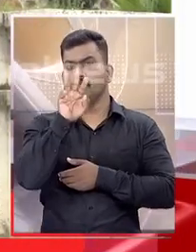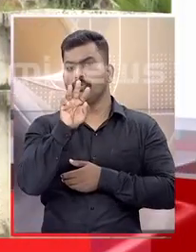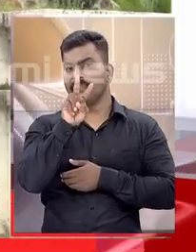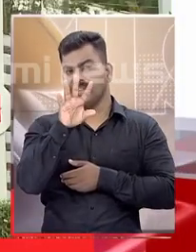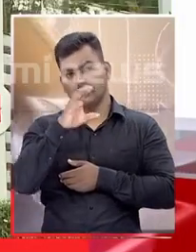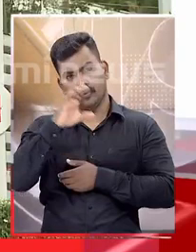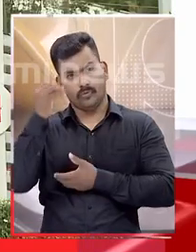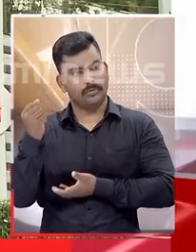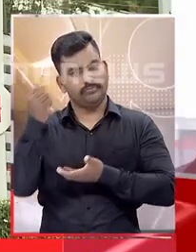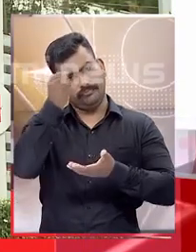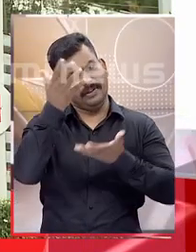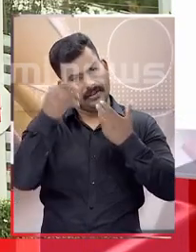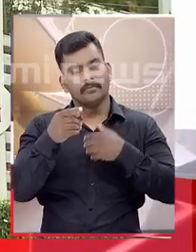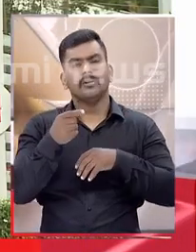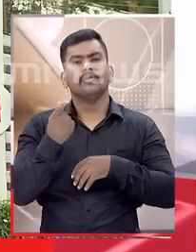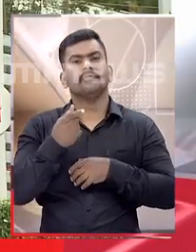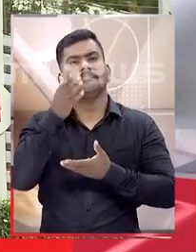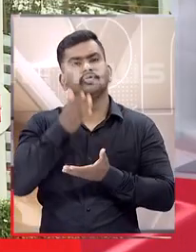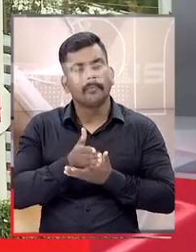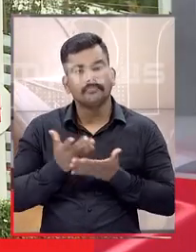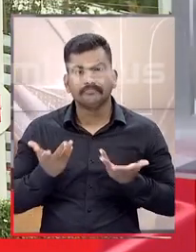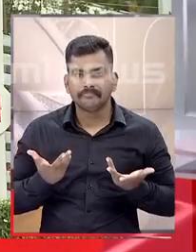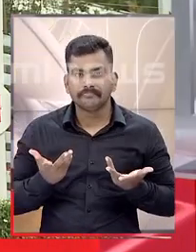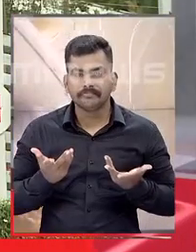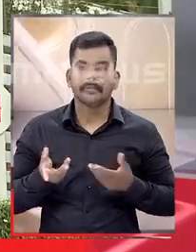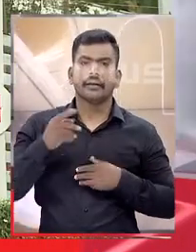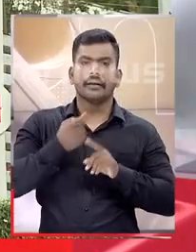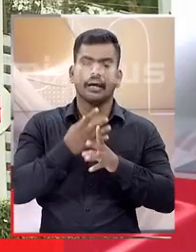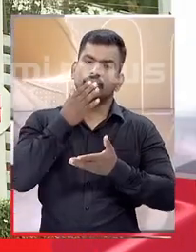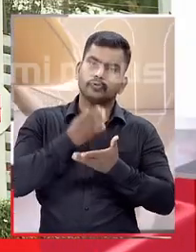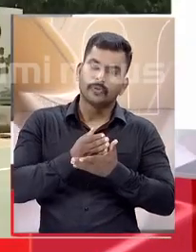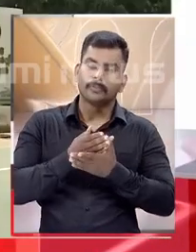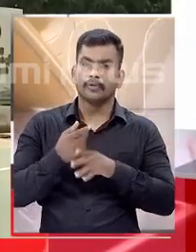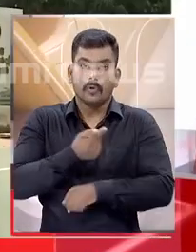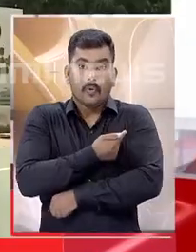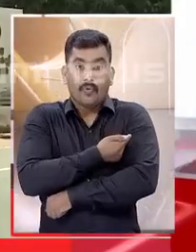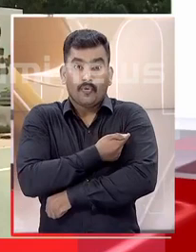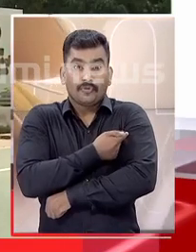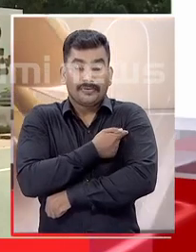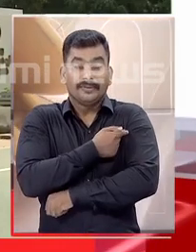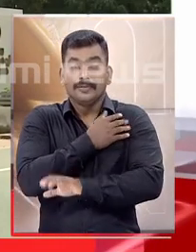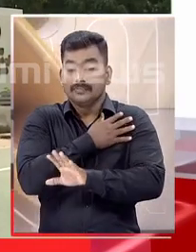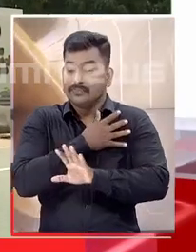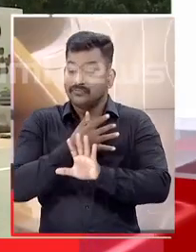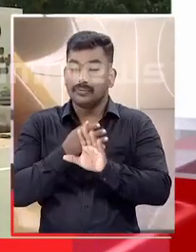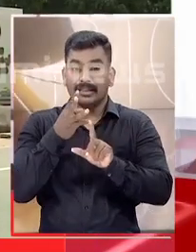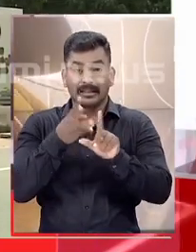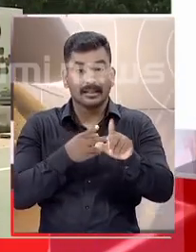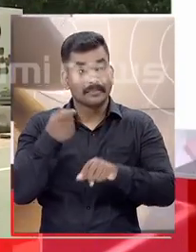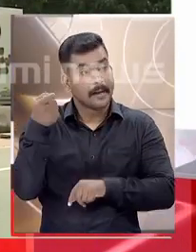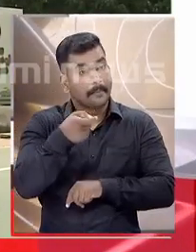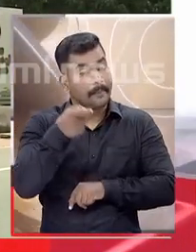അത് ഇപ്പൊ നിർത്തിവെച്ചിരിക്കുക. അതുപോലെ തന്നെ ഈ ആശുപത്രികളെ കഴിഞ്ഞ 3 വർഷക്കാലമായി അവർക്ക് കൊടുക്കാനുള്ള പണം